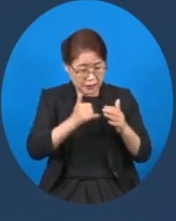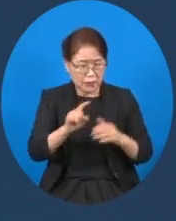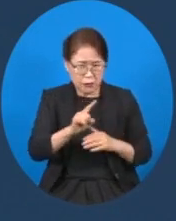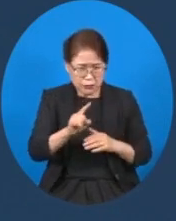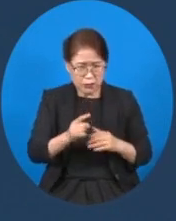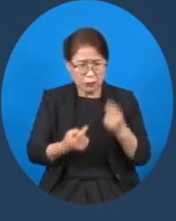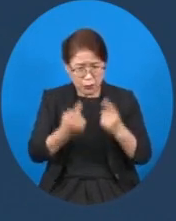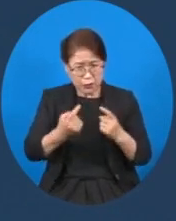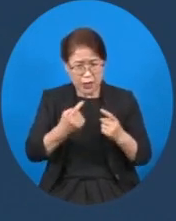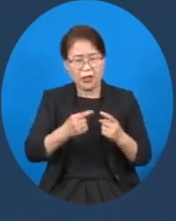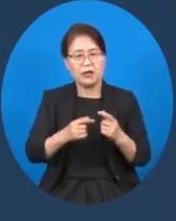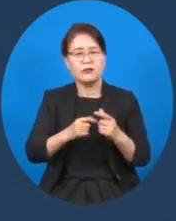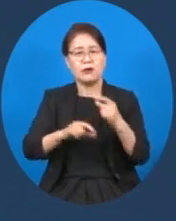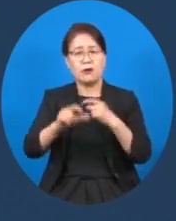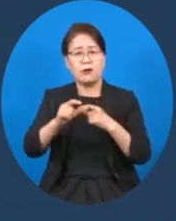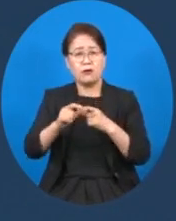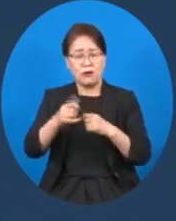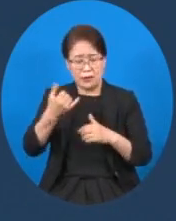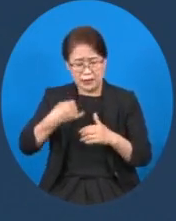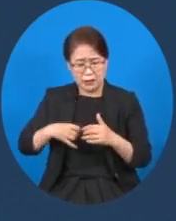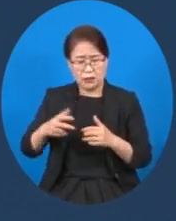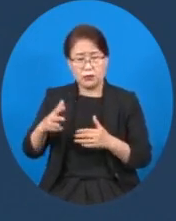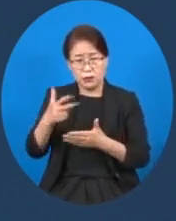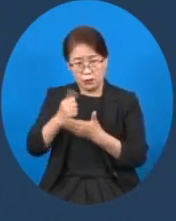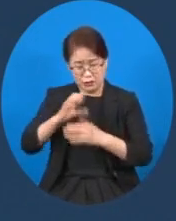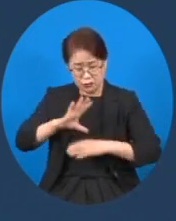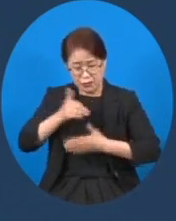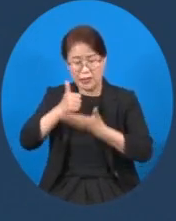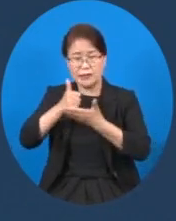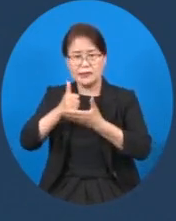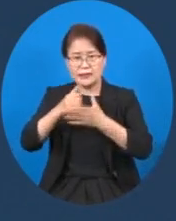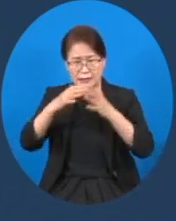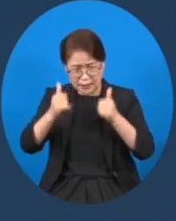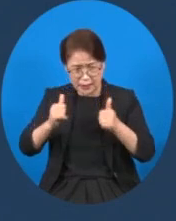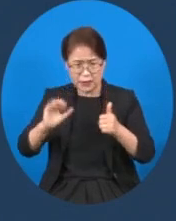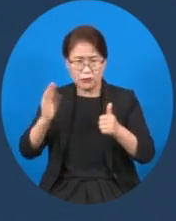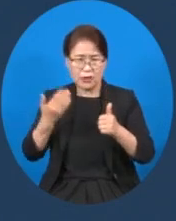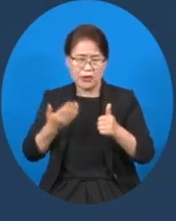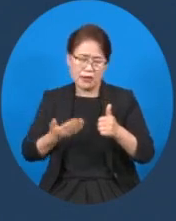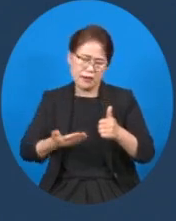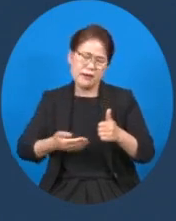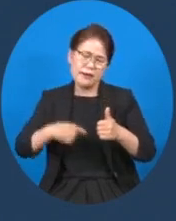것보다도 내 자녀들로 하여금 여호와를 경외하는 자들이 되게 만드는 것입니다.